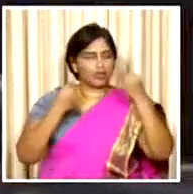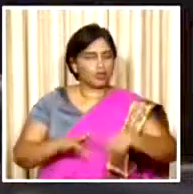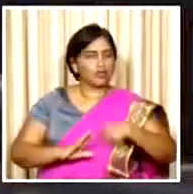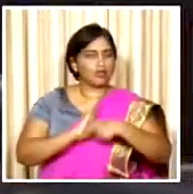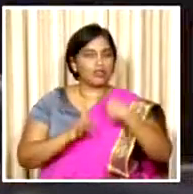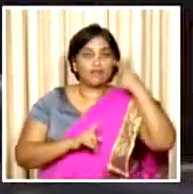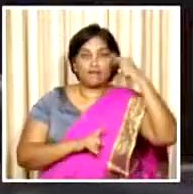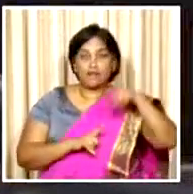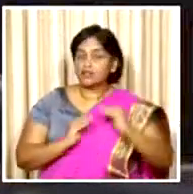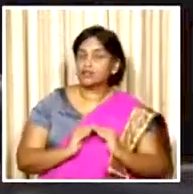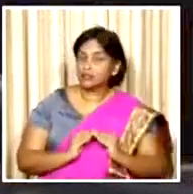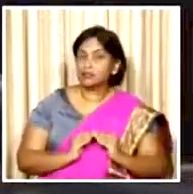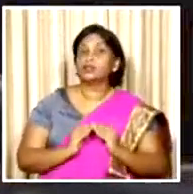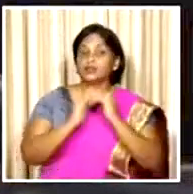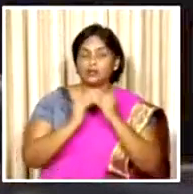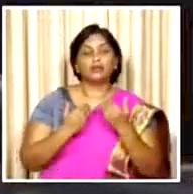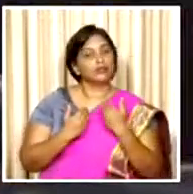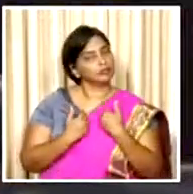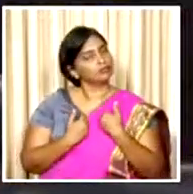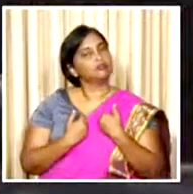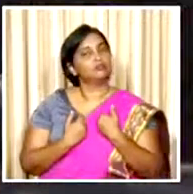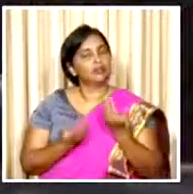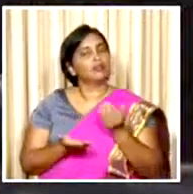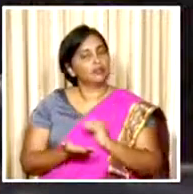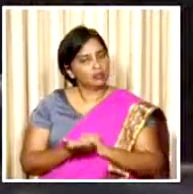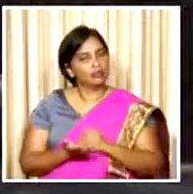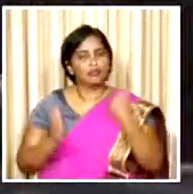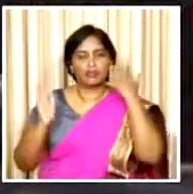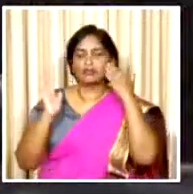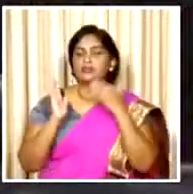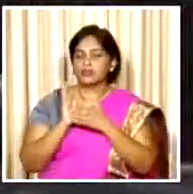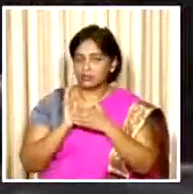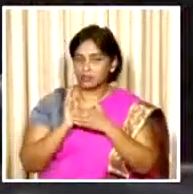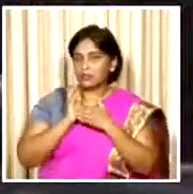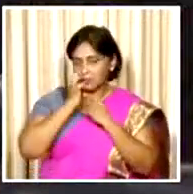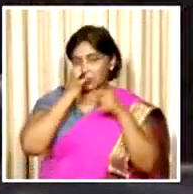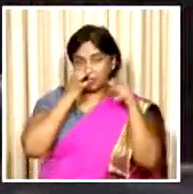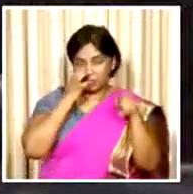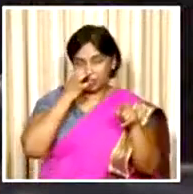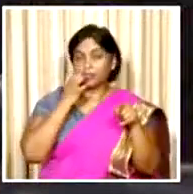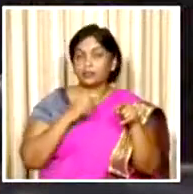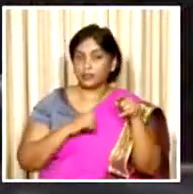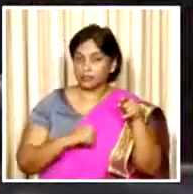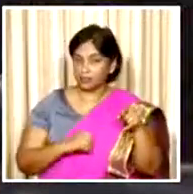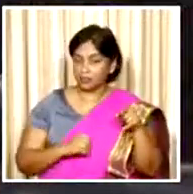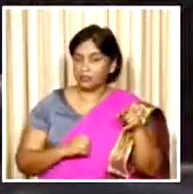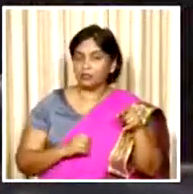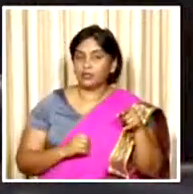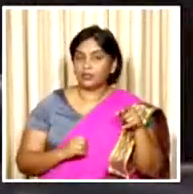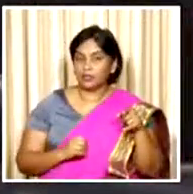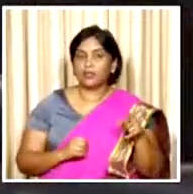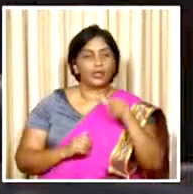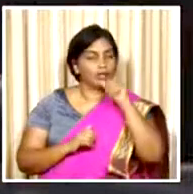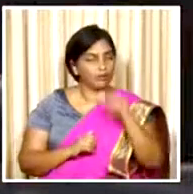ඒ විශ්වාසය ගොඩනගෙන්න ඕනේ. ඉතින් අපි නැවත වතාවක් අවධාරණය කරන්නේ මේක මේ